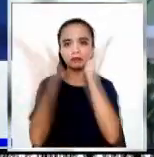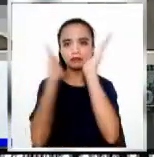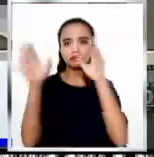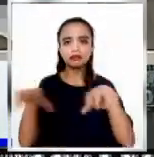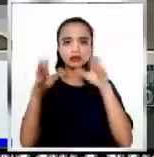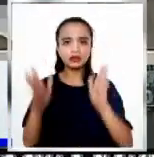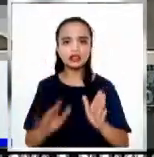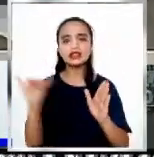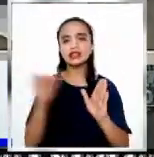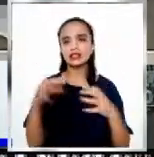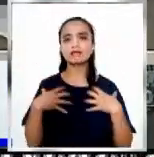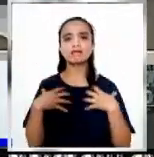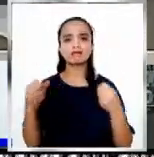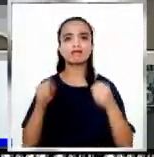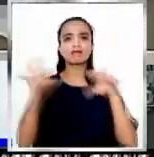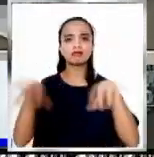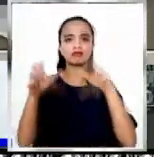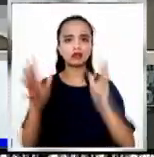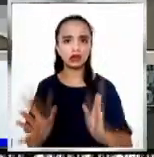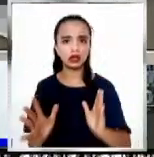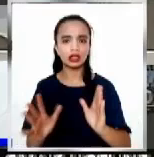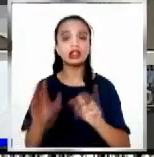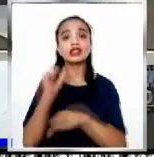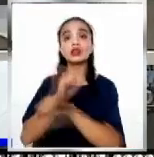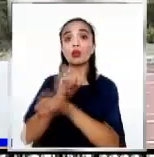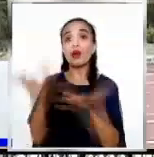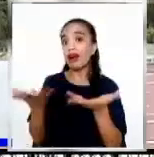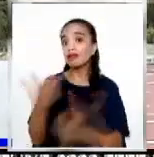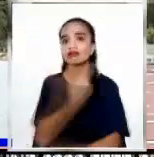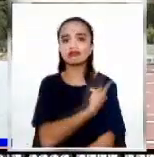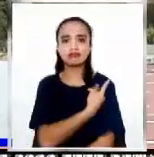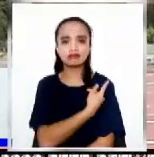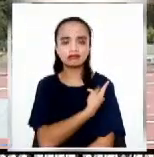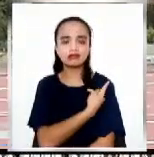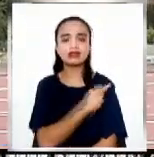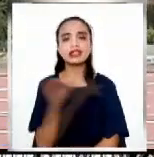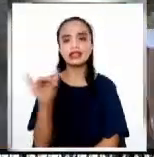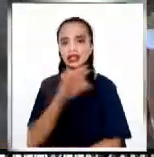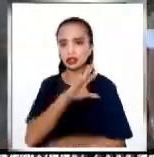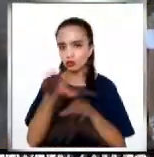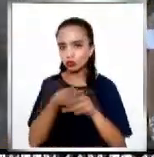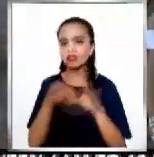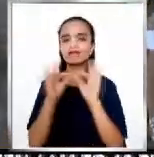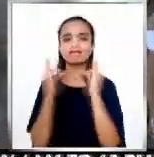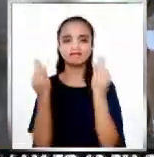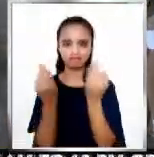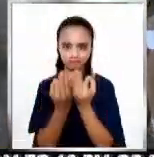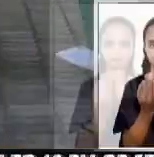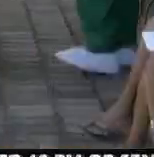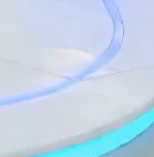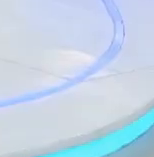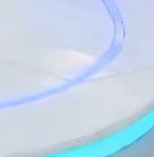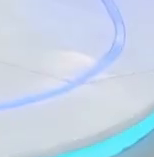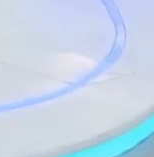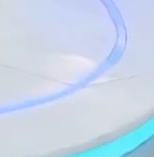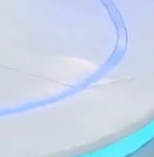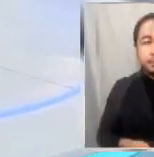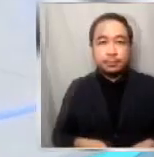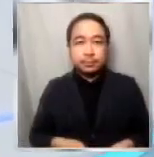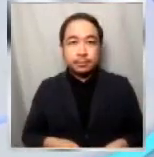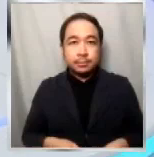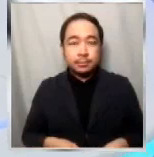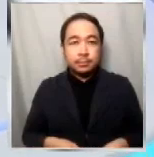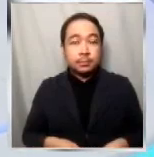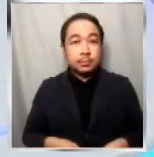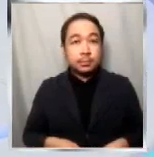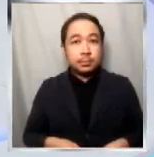AFP, pati na ang kanilang mga pamilya. Chino Gaston, Nakatutok, 24 Oras. Nakakalito